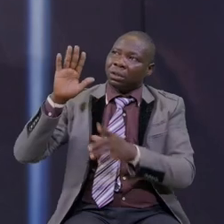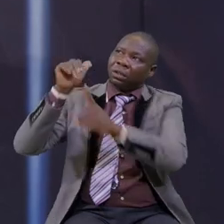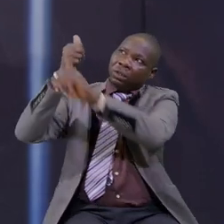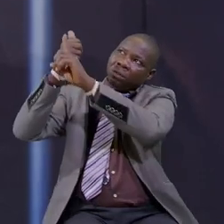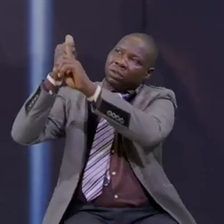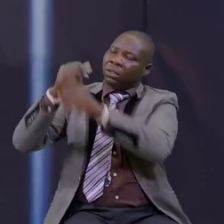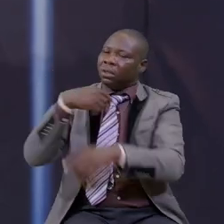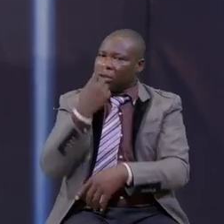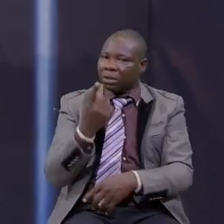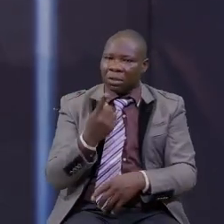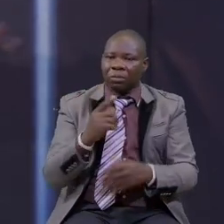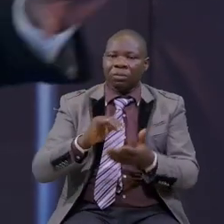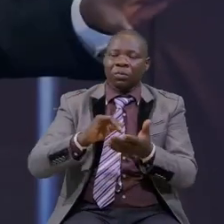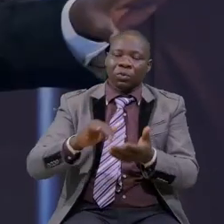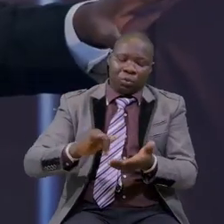dit,